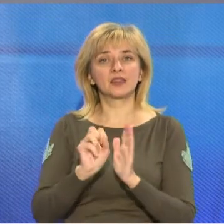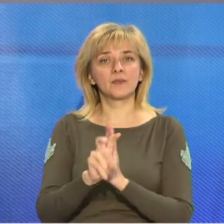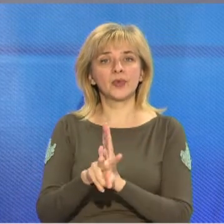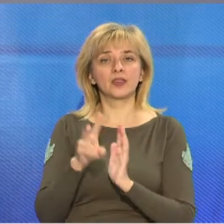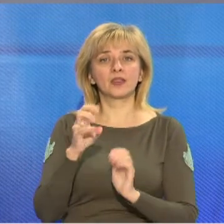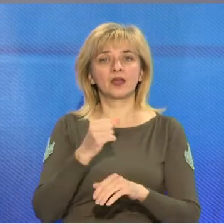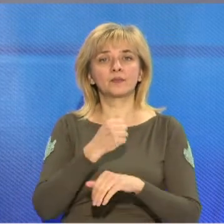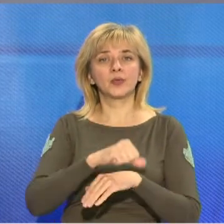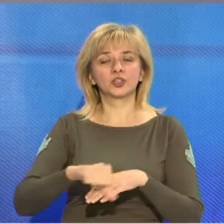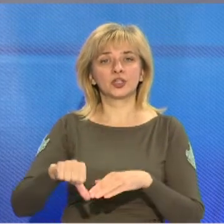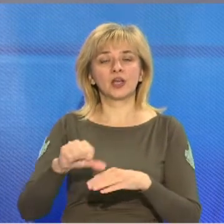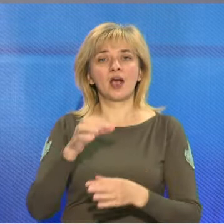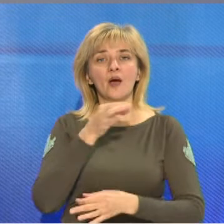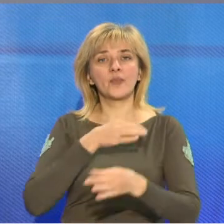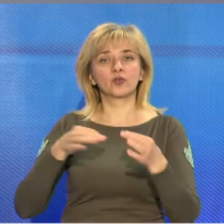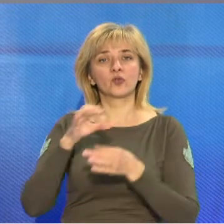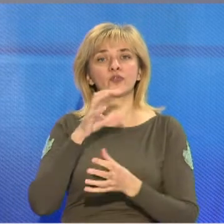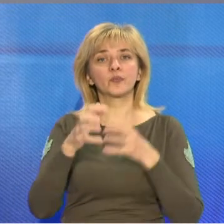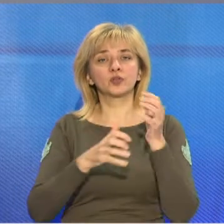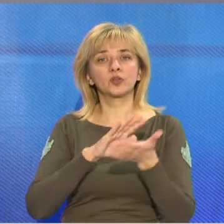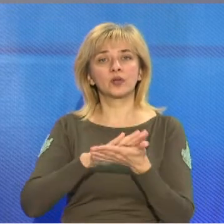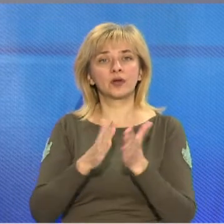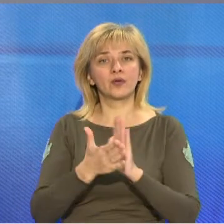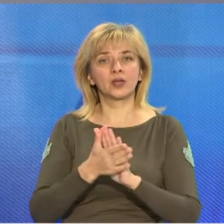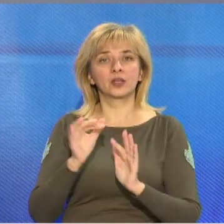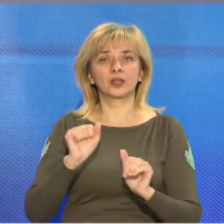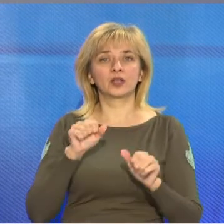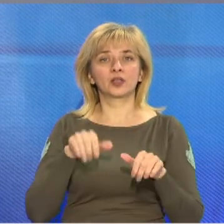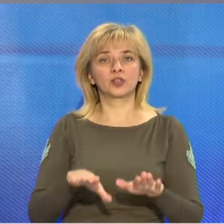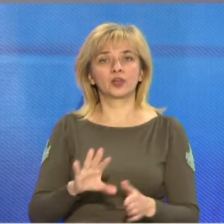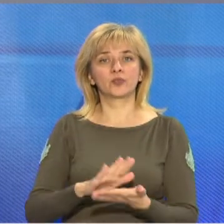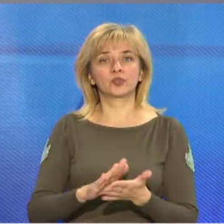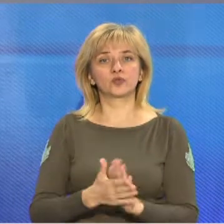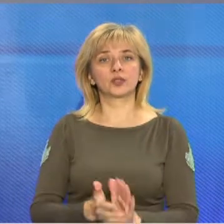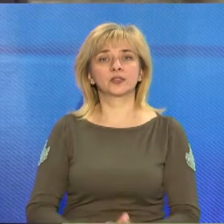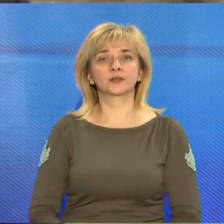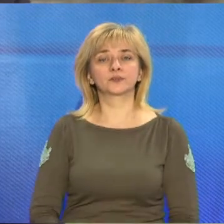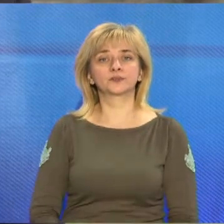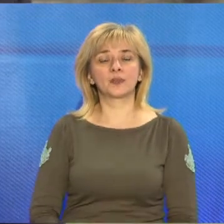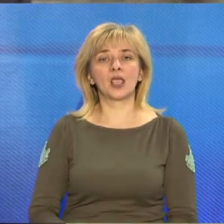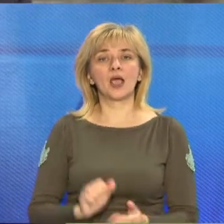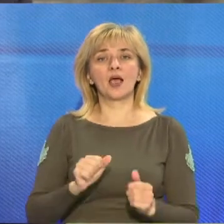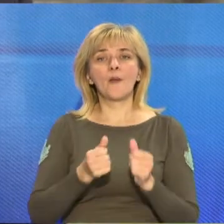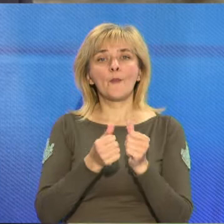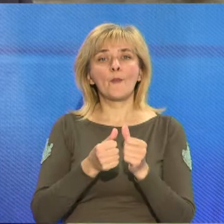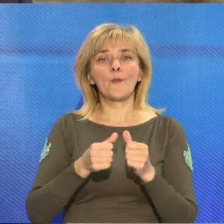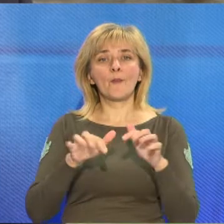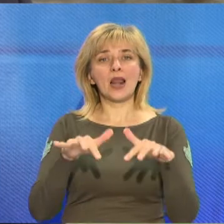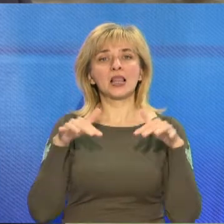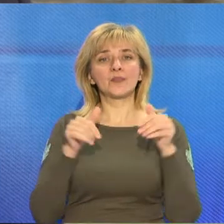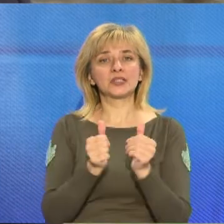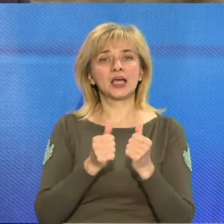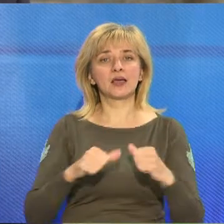ліку абмяркоўваліся міжнародныя дамовы і рашэнні па склаўшайся сітуацыі. В парламентской ассамблее Совета